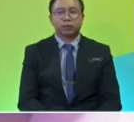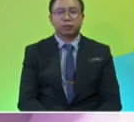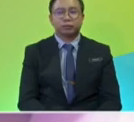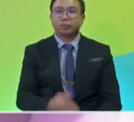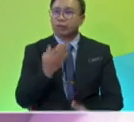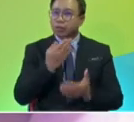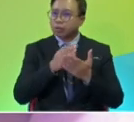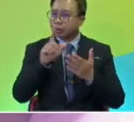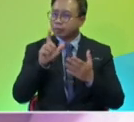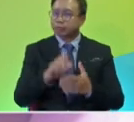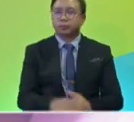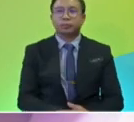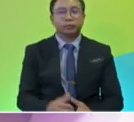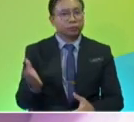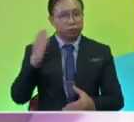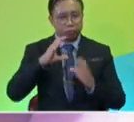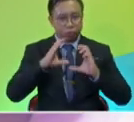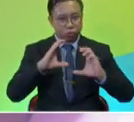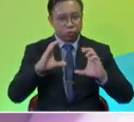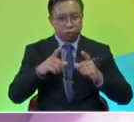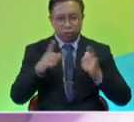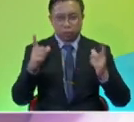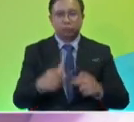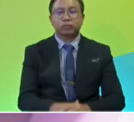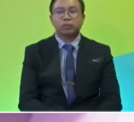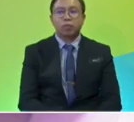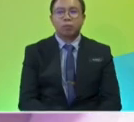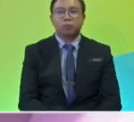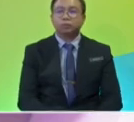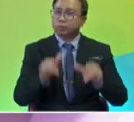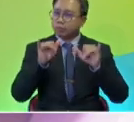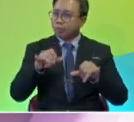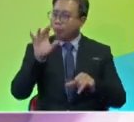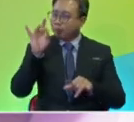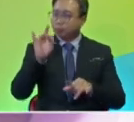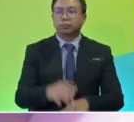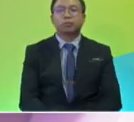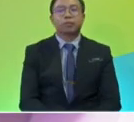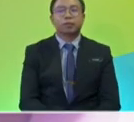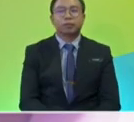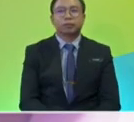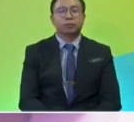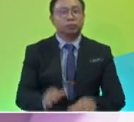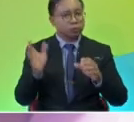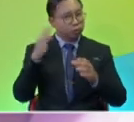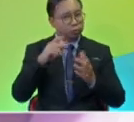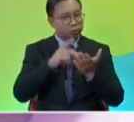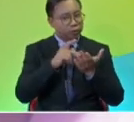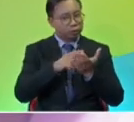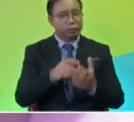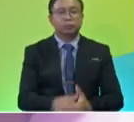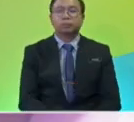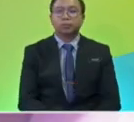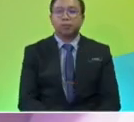Cikgu macam tu Jom kita Cuba pula yang lain t ya lapan Oke Boh seang kita nak